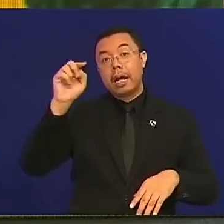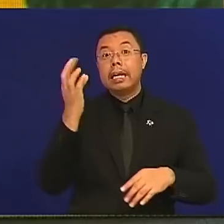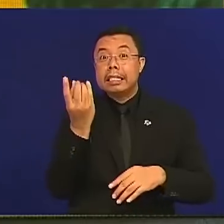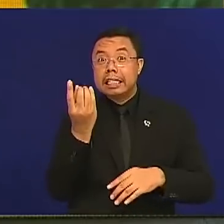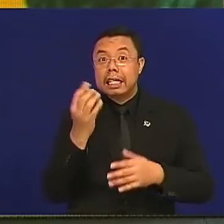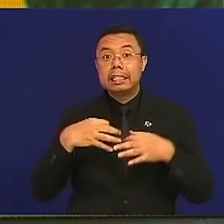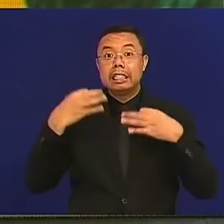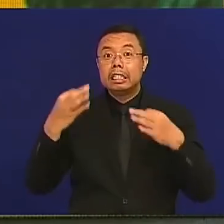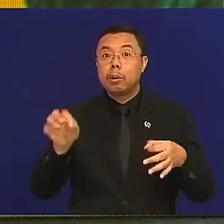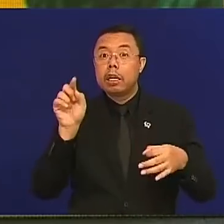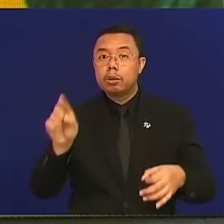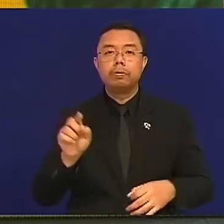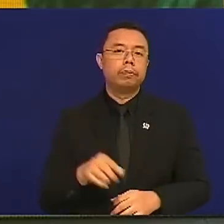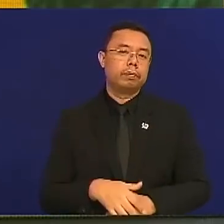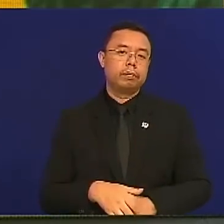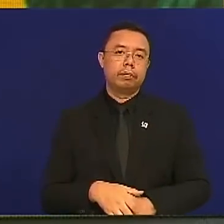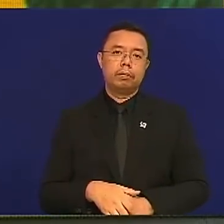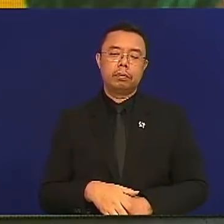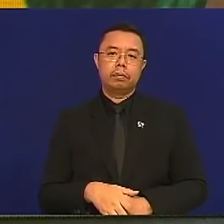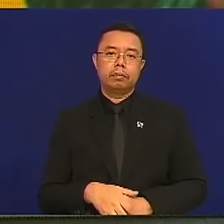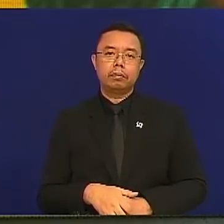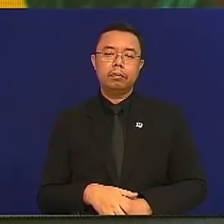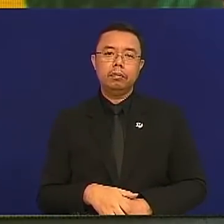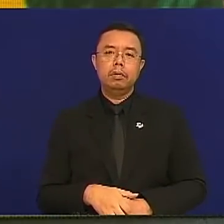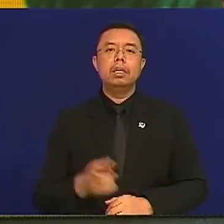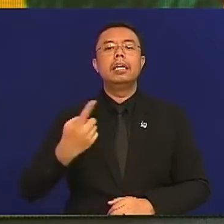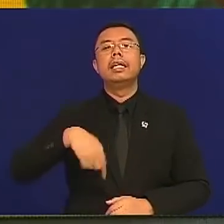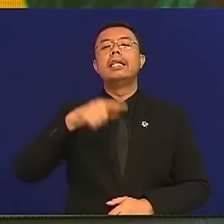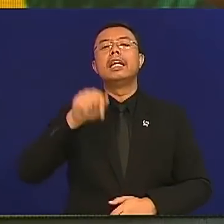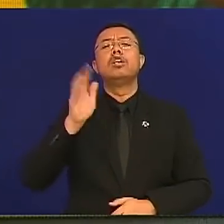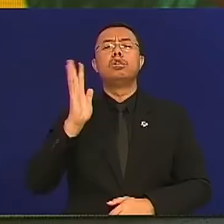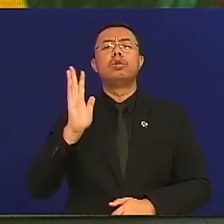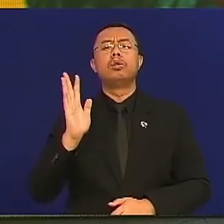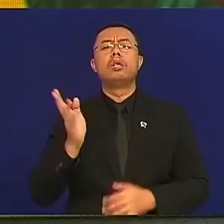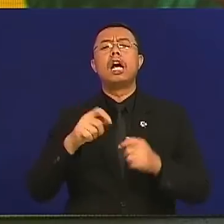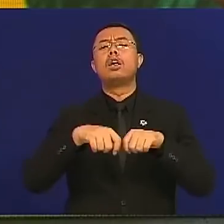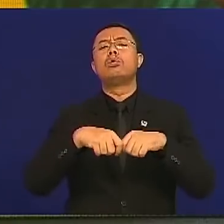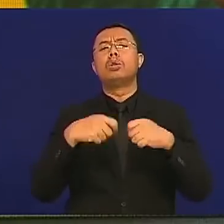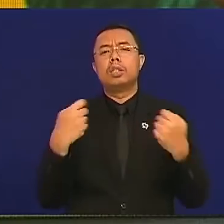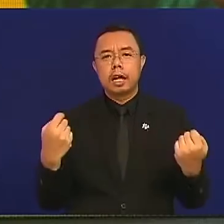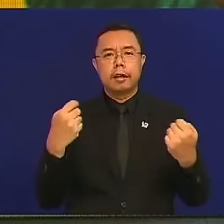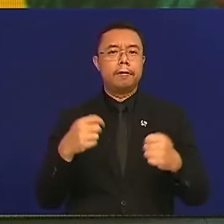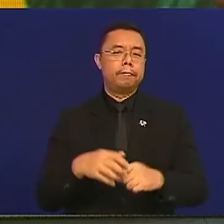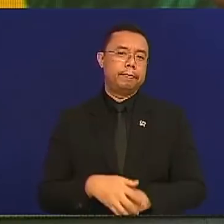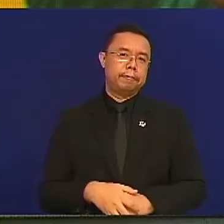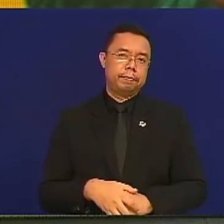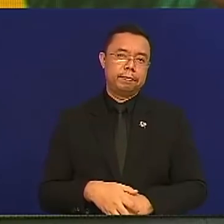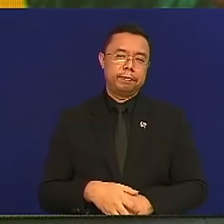Nilai jiwa, saudaraku. Nah, kita ini sudah terlanjur rusak.